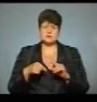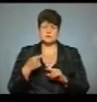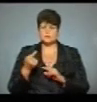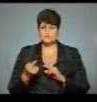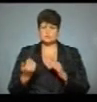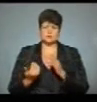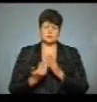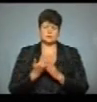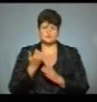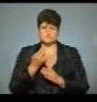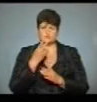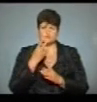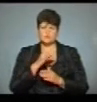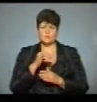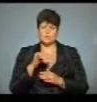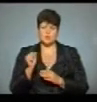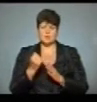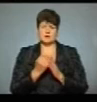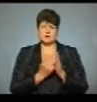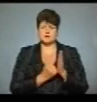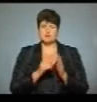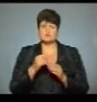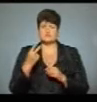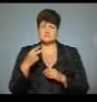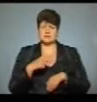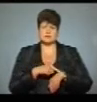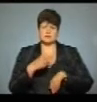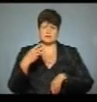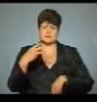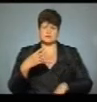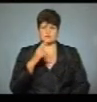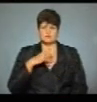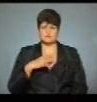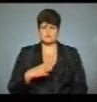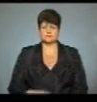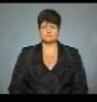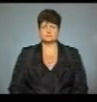інформаційне оновлення на телеканалі UA Тернопіль. Дивіться о 20:30. Дочекайтеся.